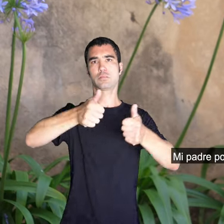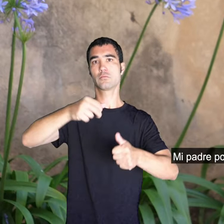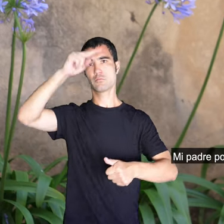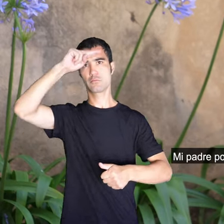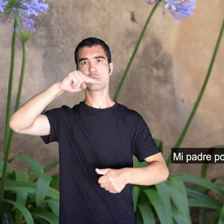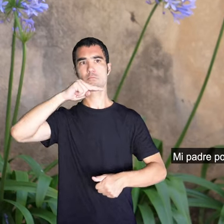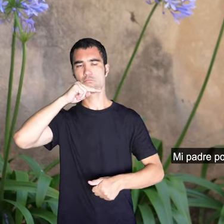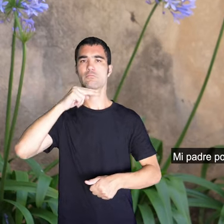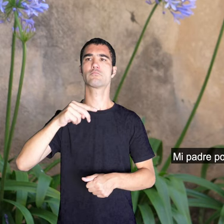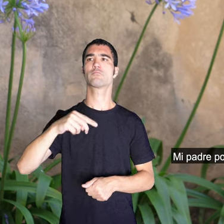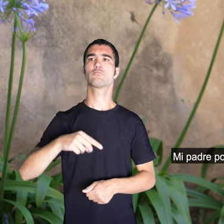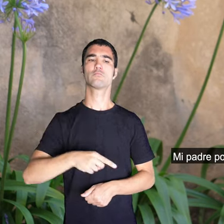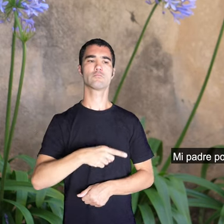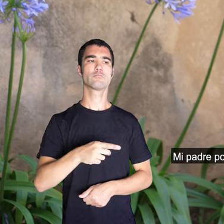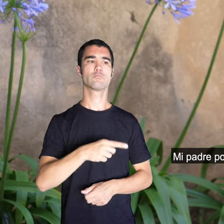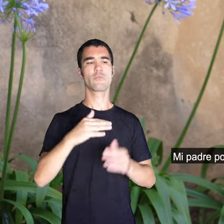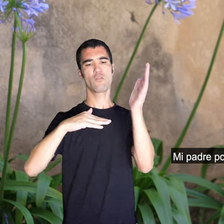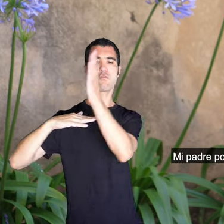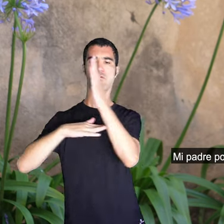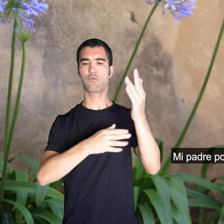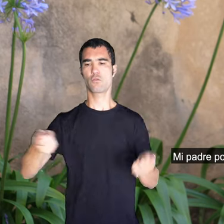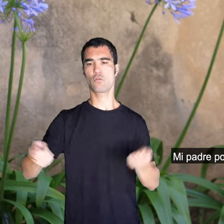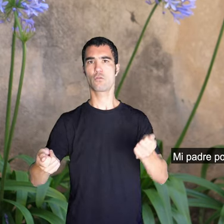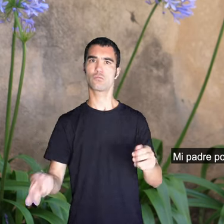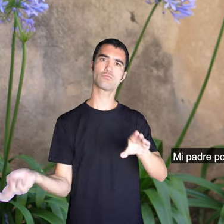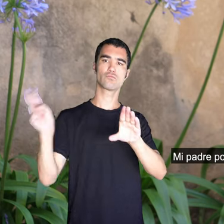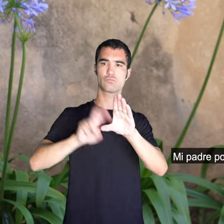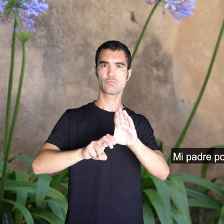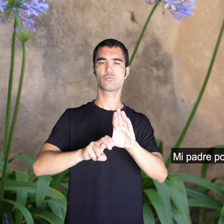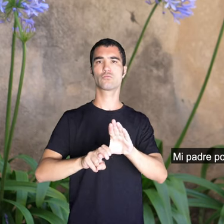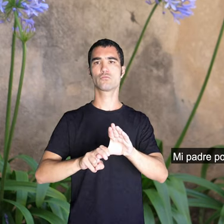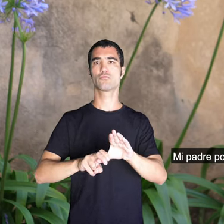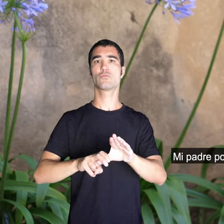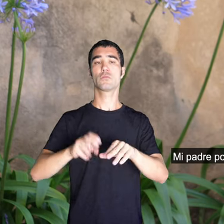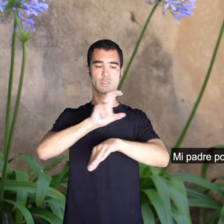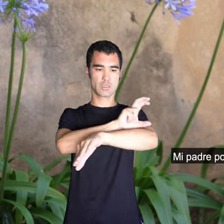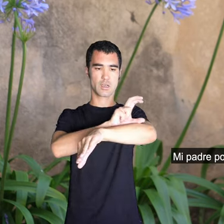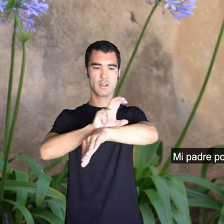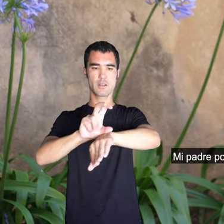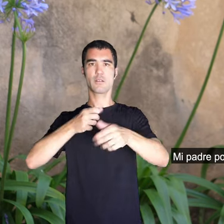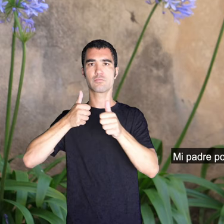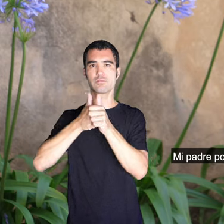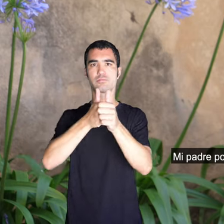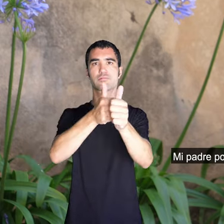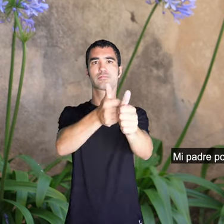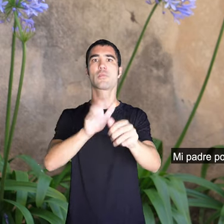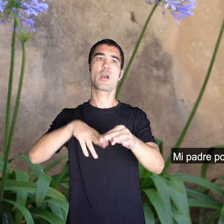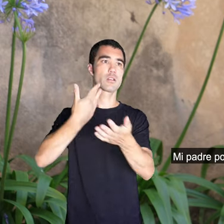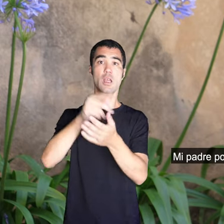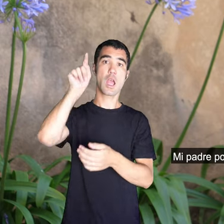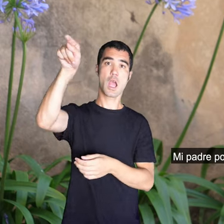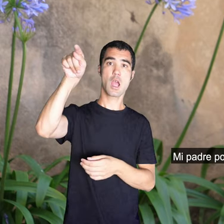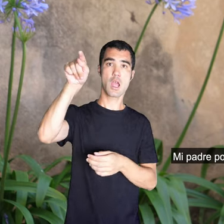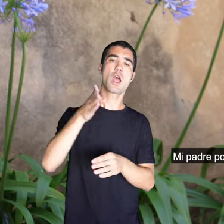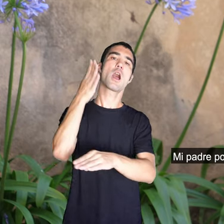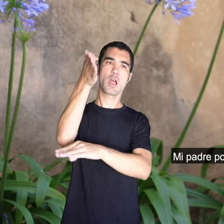doncs, el posaven dins d'una furgoneta que hi havia, en su tramvia, i el m'anaduem cap allà. I